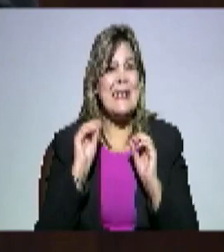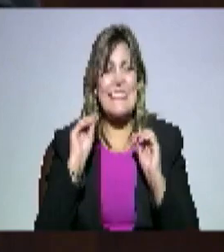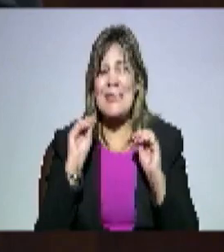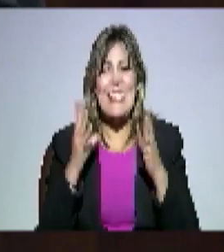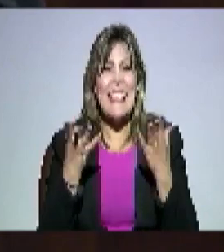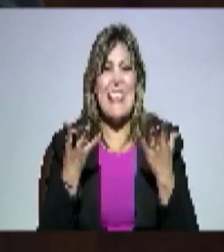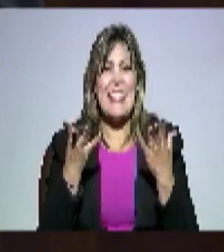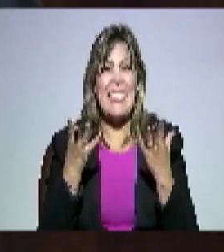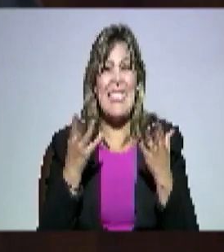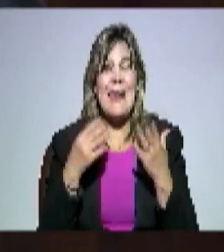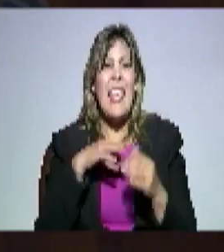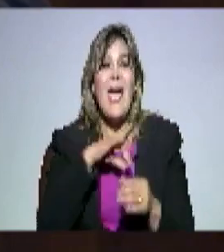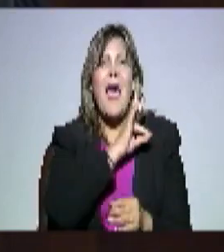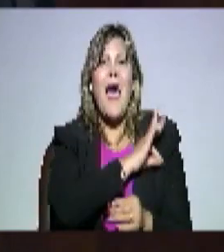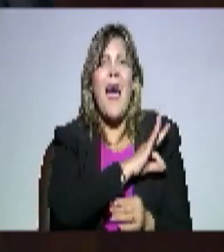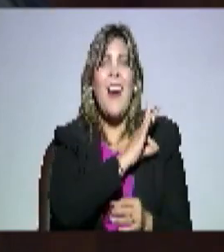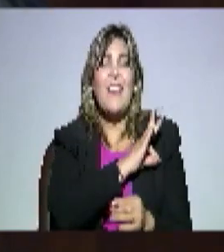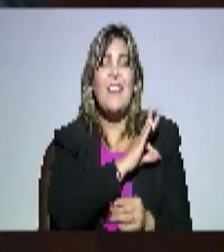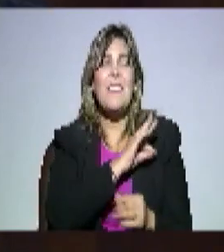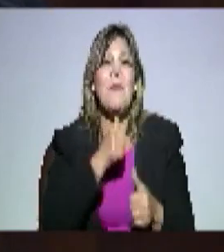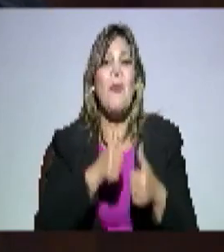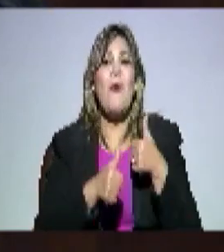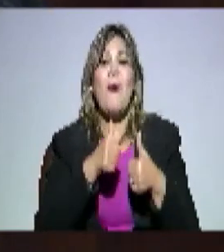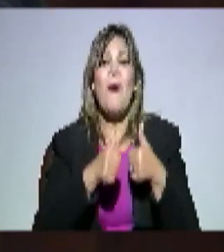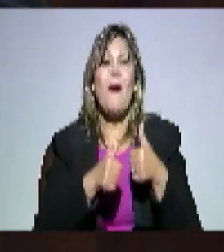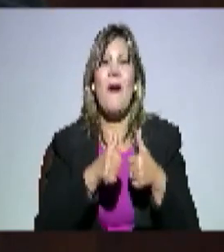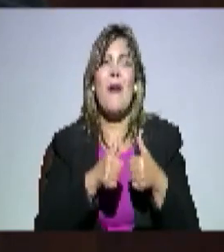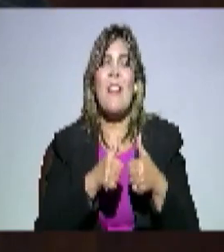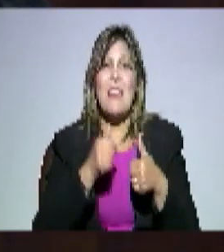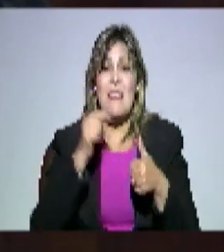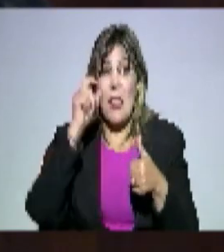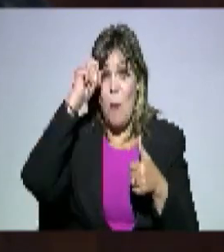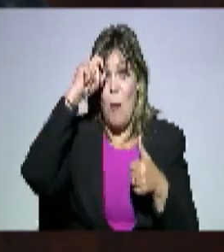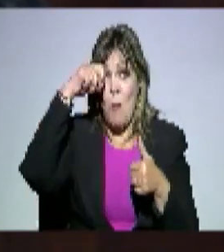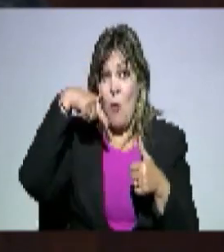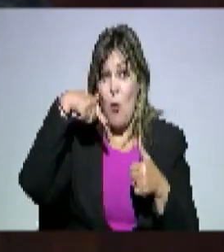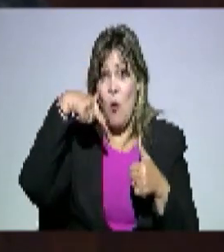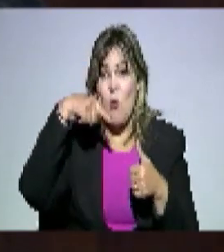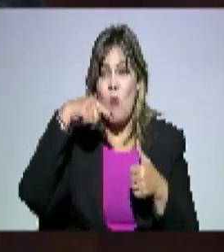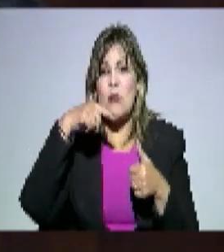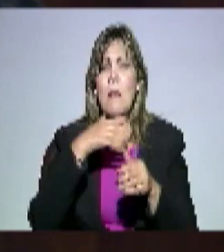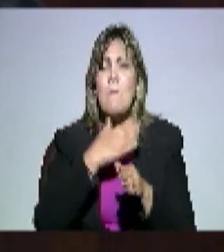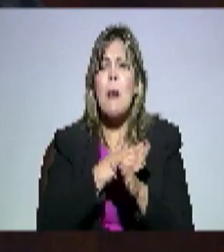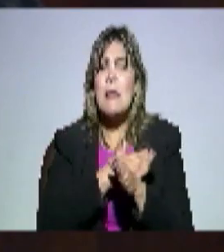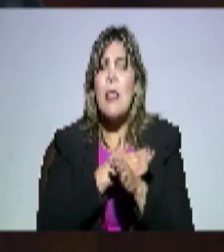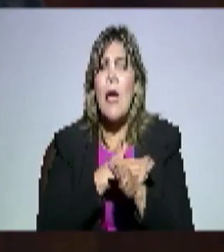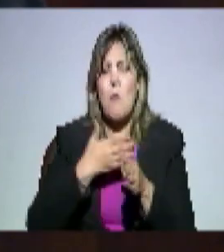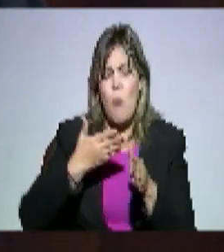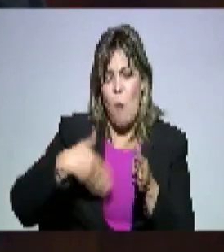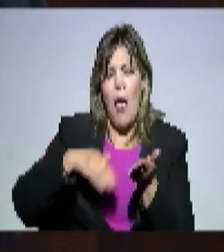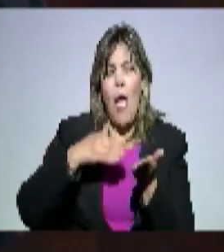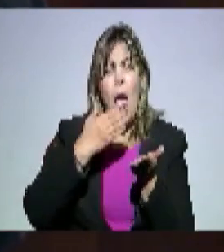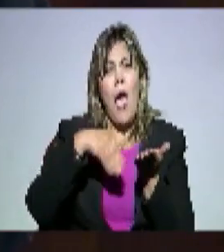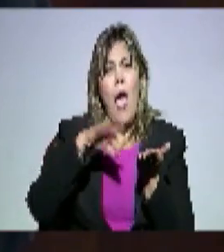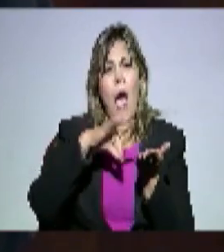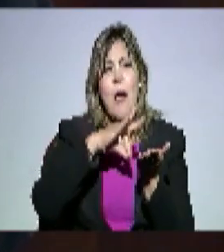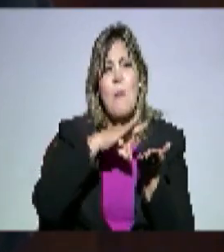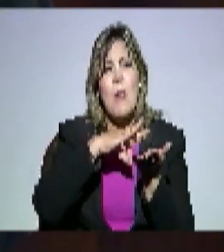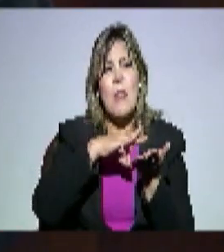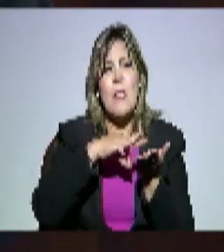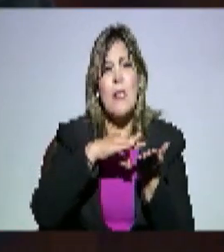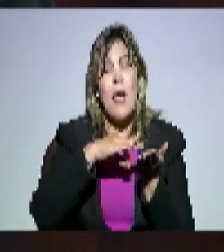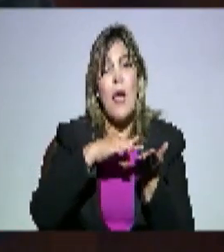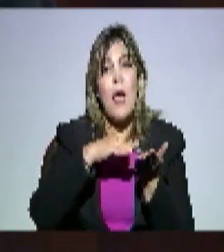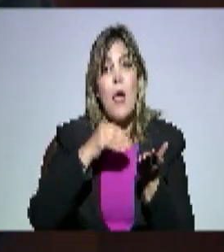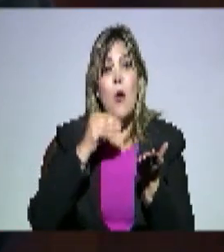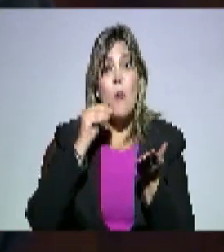يمل الاختبار اللي حضراتكم كلكم عارفينه ان البابا كرولس لما تاعب واحتاج انه يعمل عمليه وبنجو لاقوا اللي